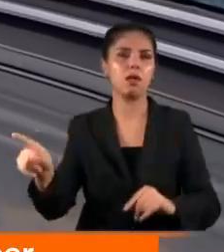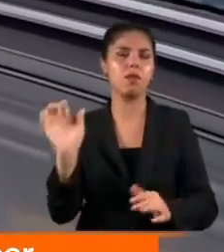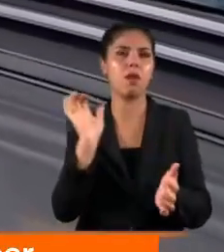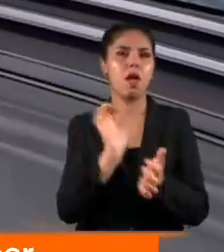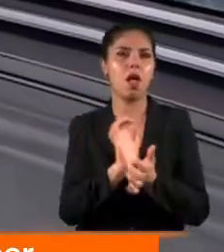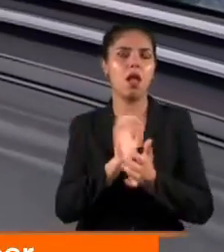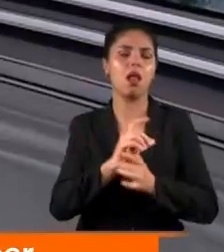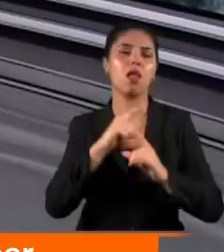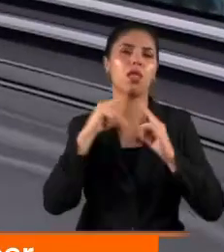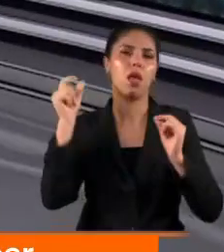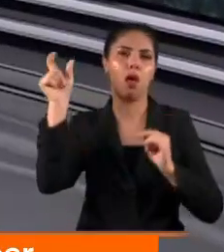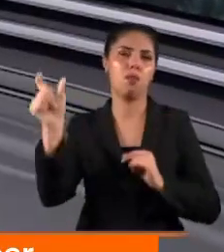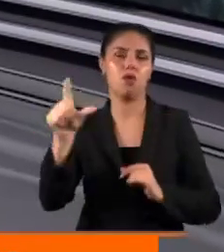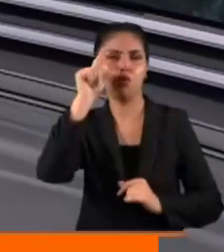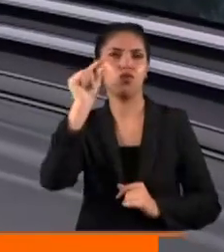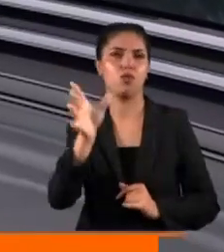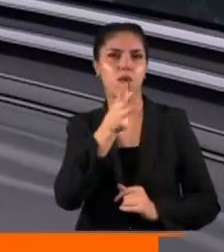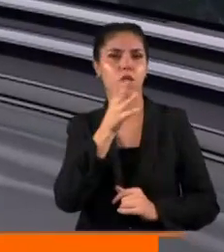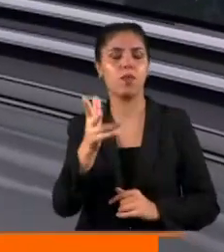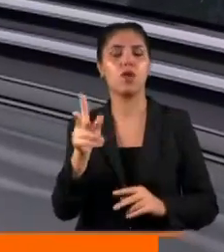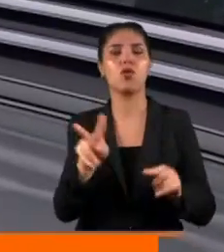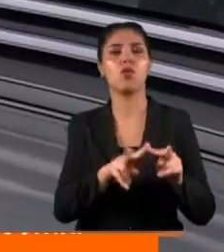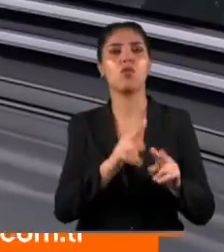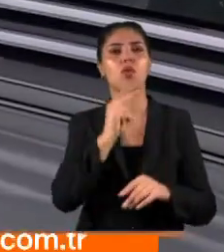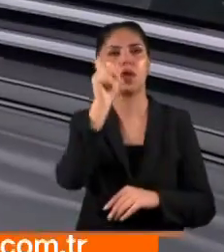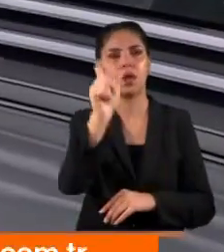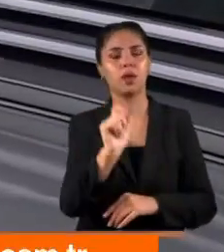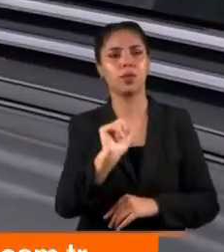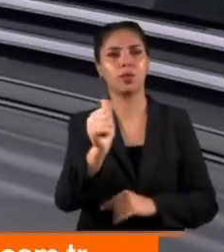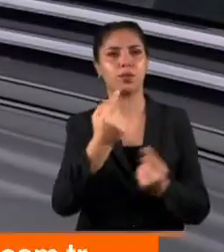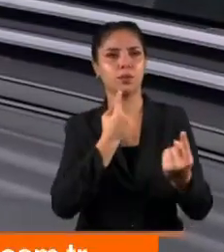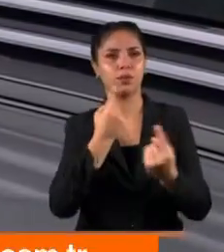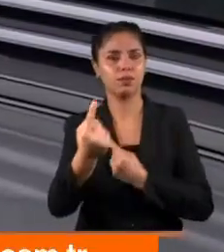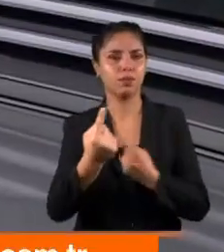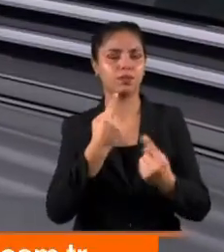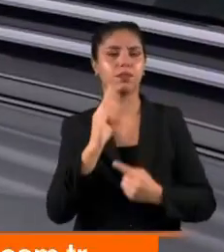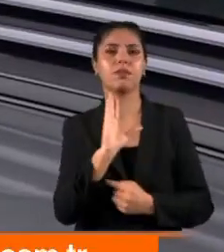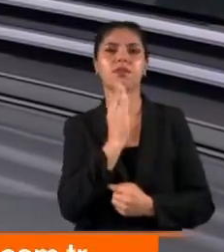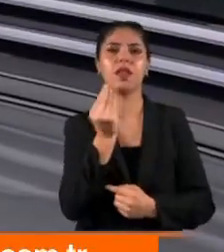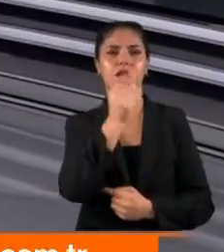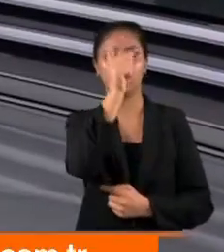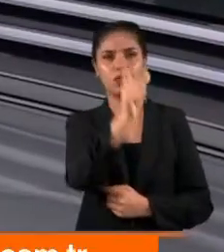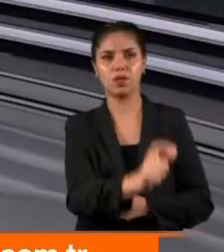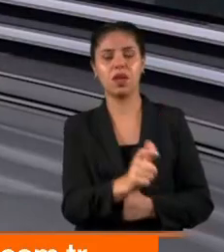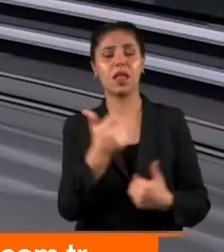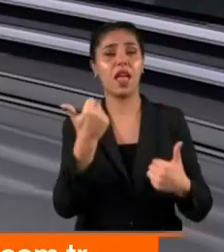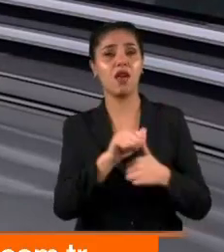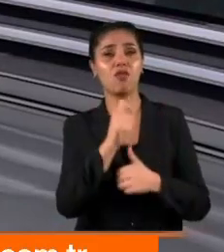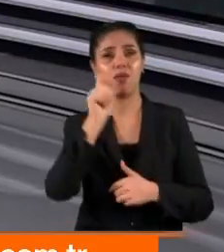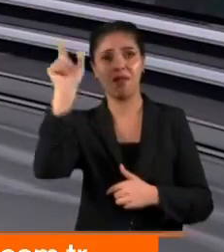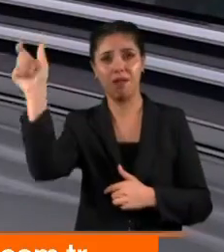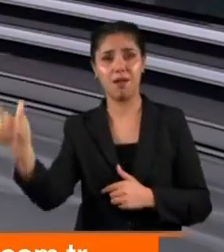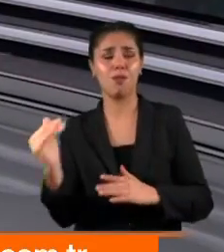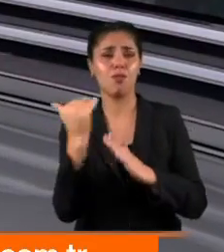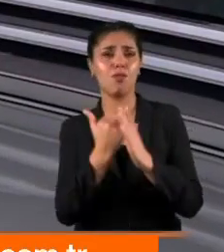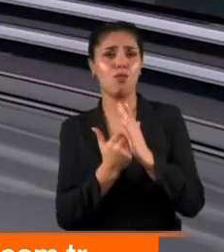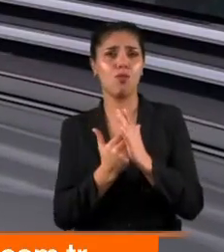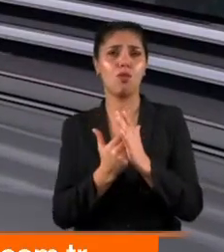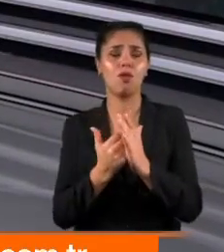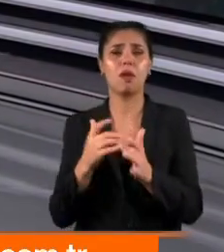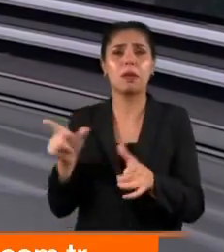beri damatlarından şüpheleniyordu biliyorsunuz. Müge Anlı da günlerdir iş sürüyordu ekibiyle birlikte. Genç kadının eşi programda defalarca